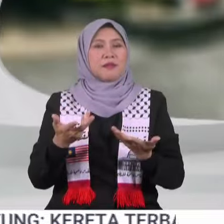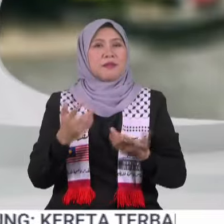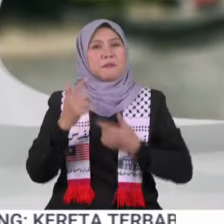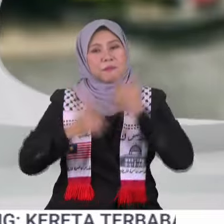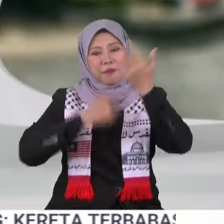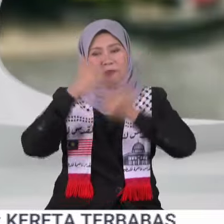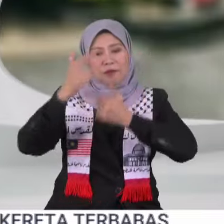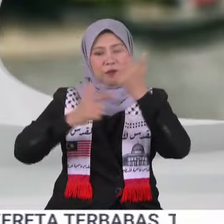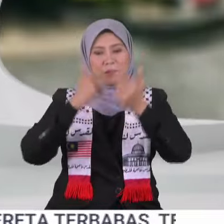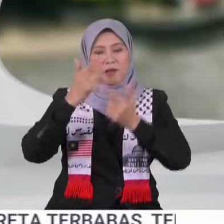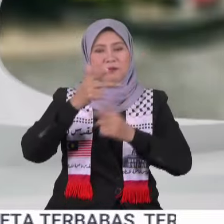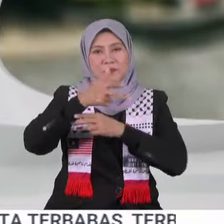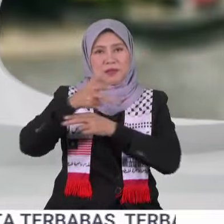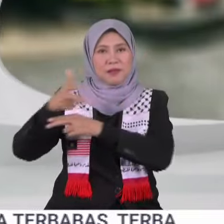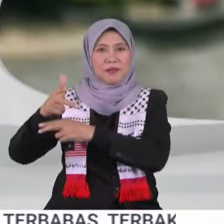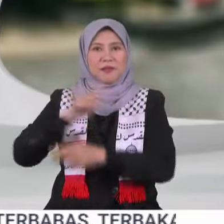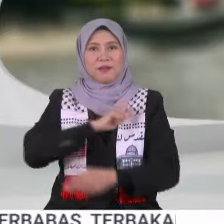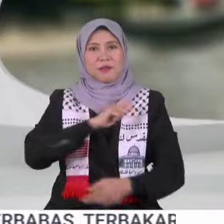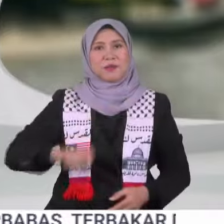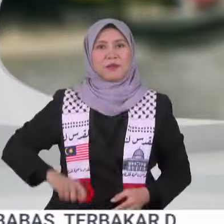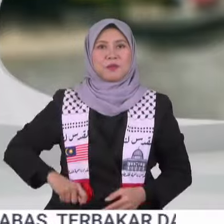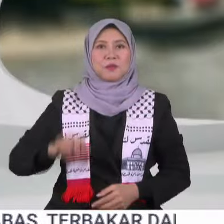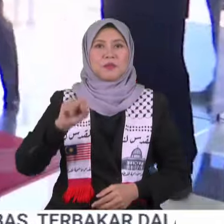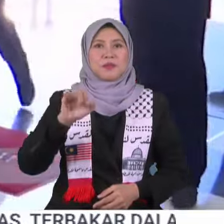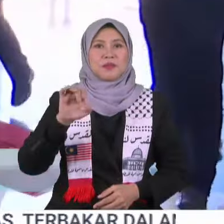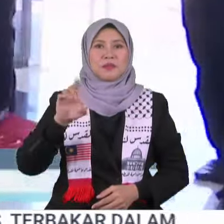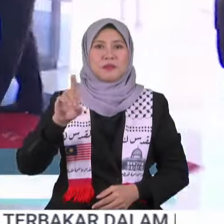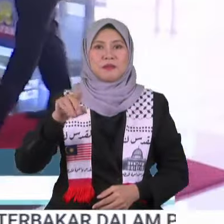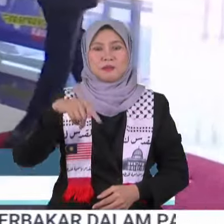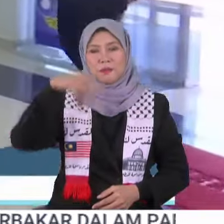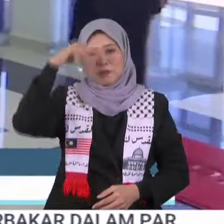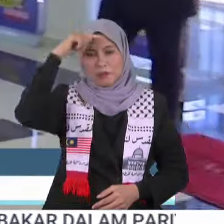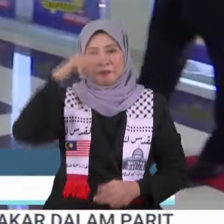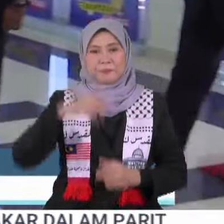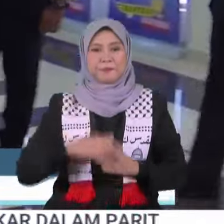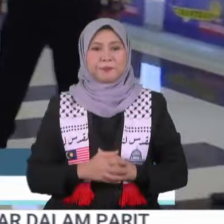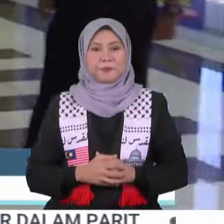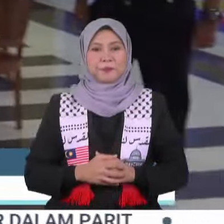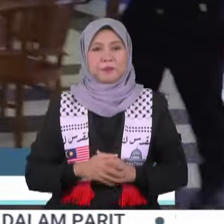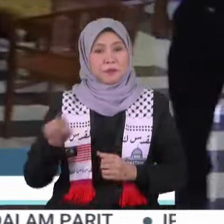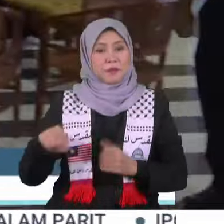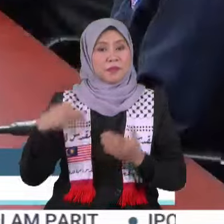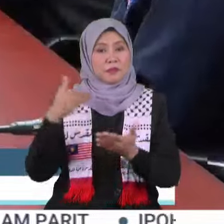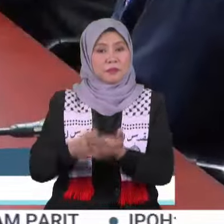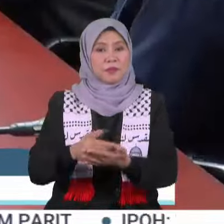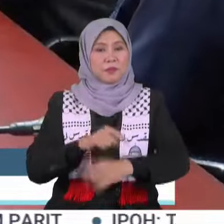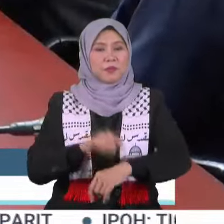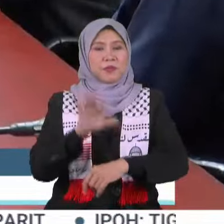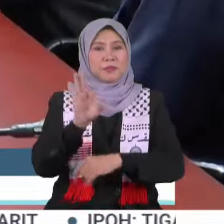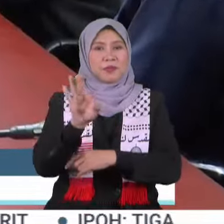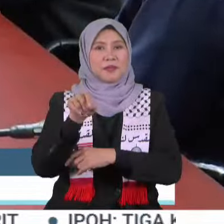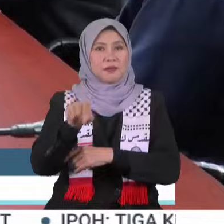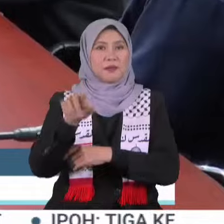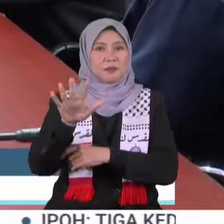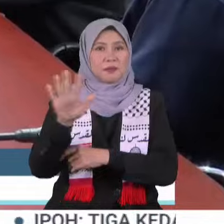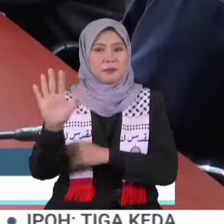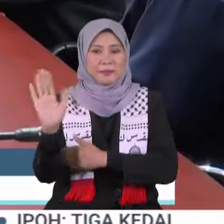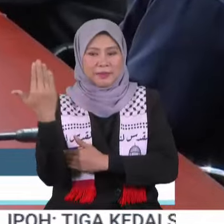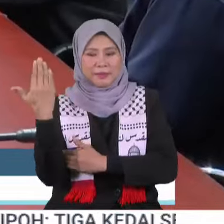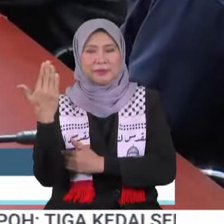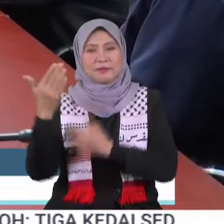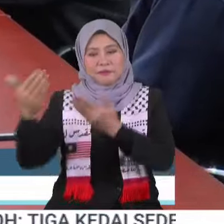melawat Kompleks Penyiaran Tuanku Syed Putra. Syed Sirajuddin Arif Putra tiba pada pukul 9.55 pagi